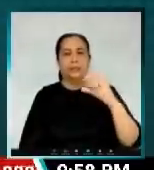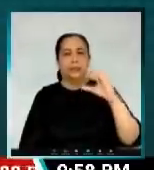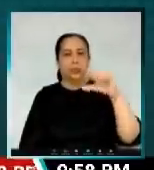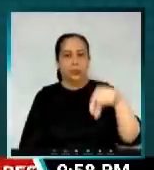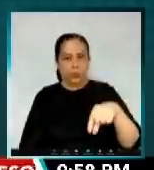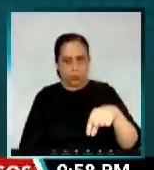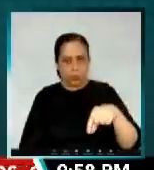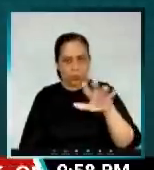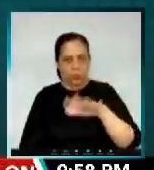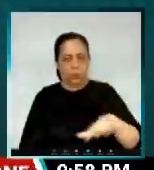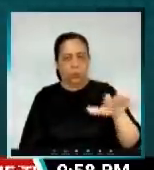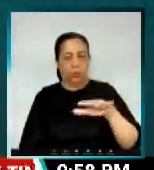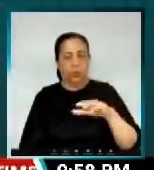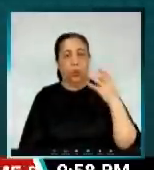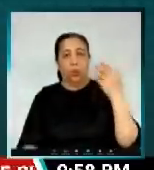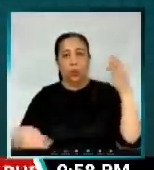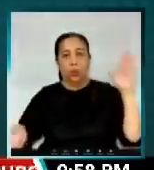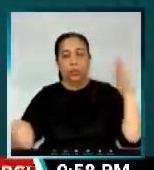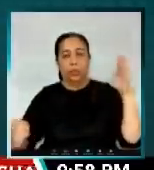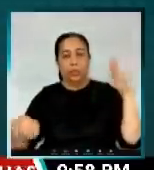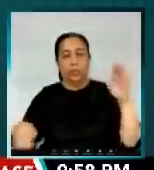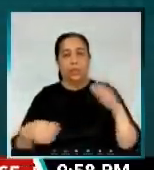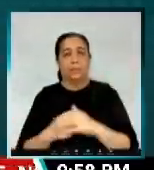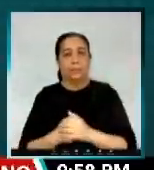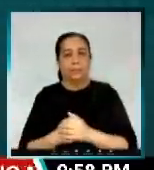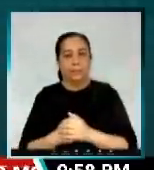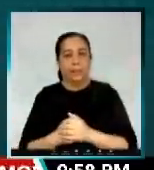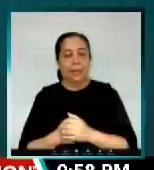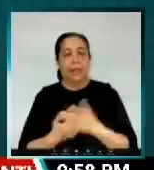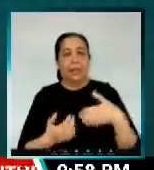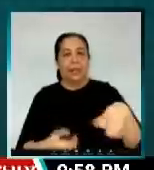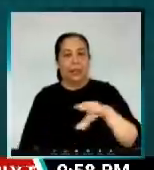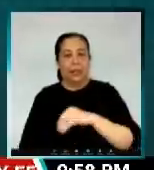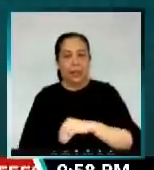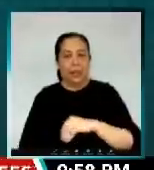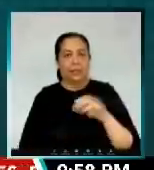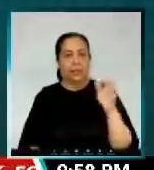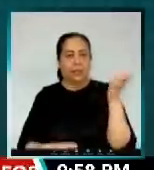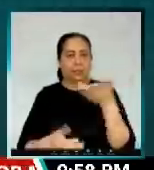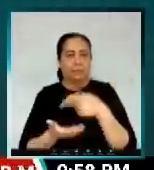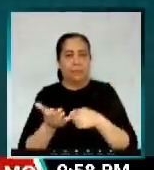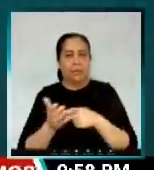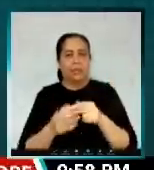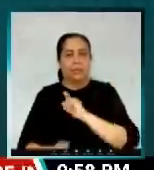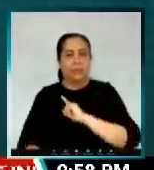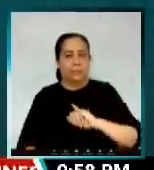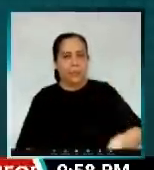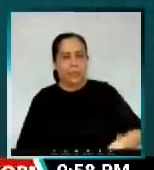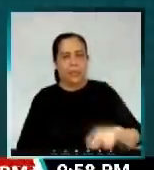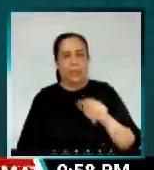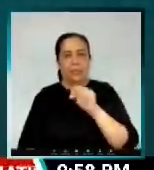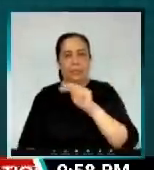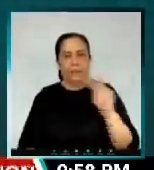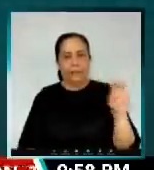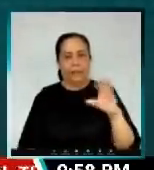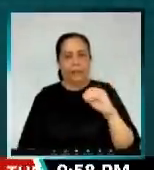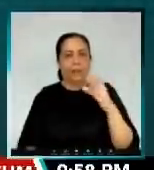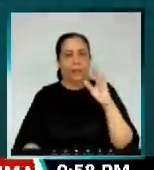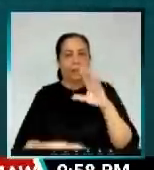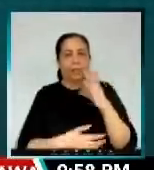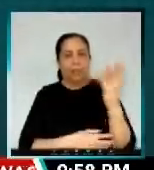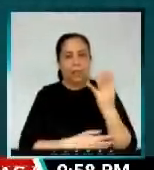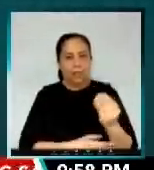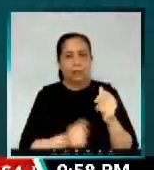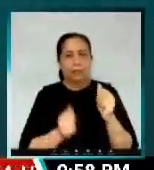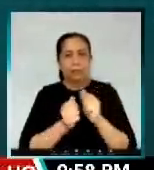sa Cordillera Administrative Region, Cagayan, nalalabing bahagi ni Isabela, Nueva Vizcaya, Batangas, pati na sa Tacloban